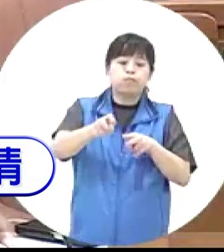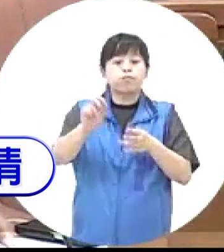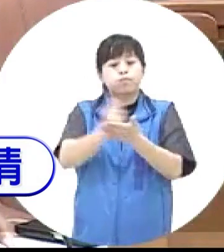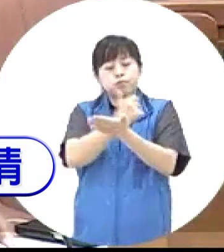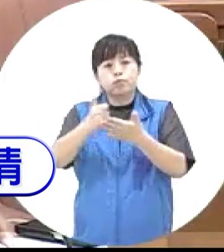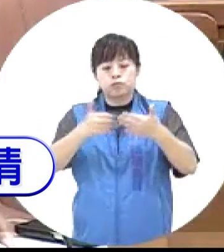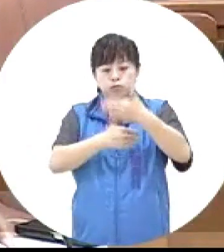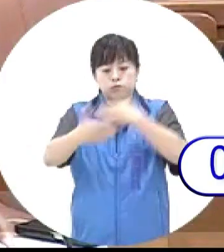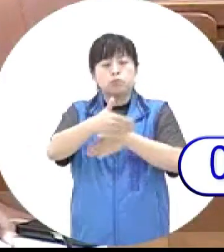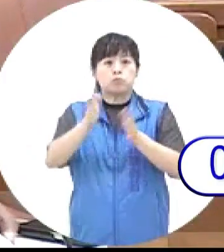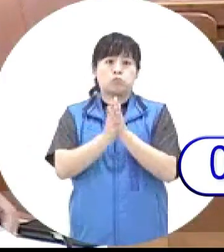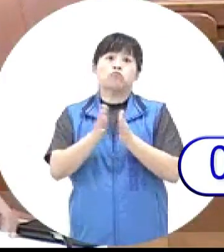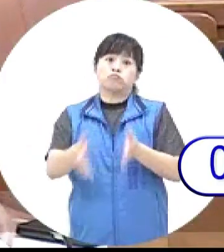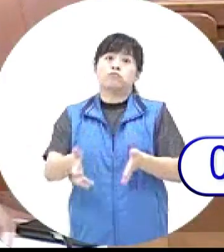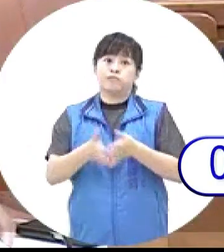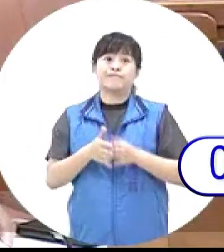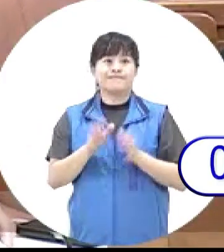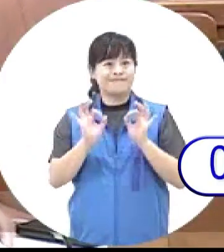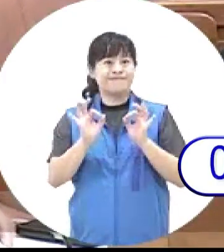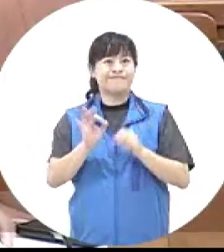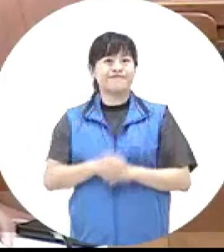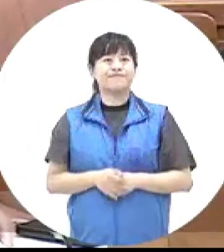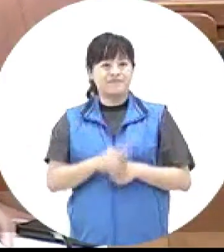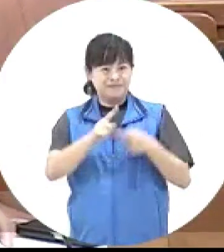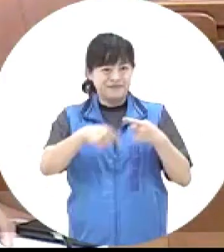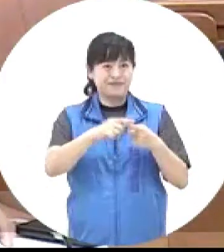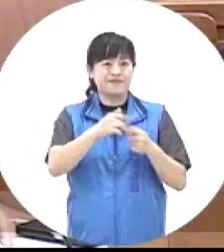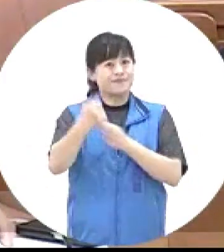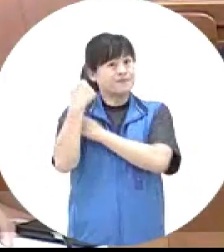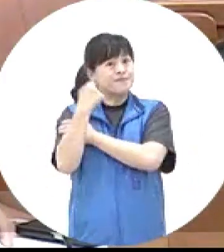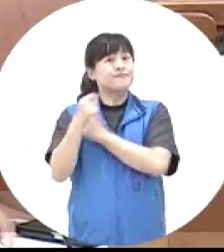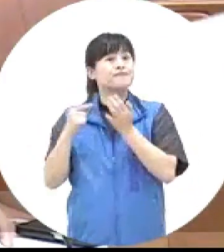都是最重要的一件事情。OK， 那 这应该的，谢谢。 努力